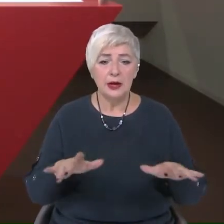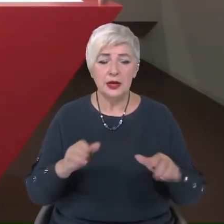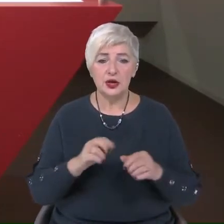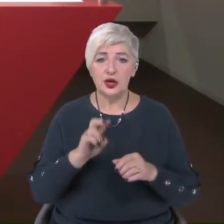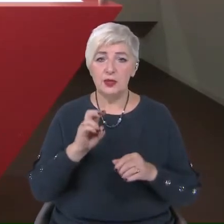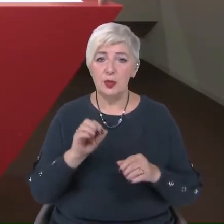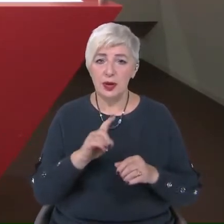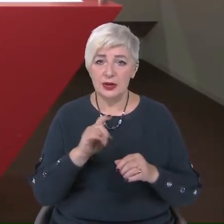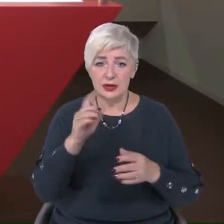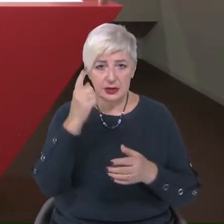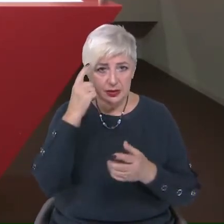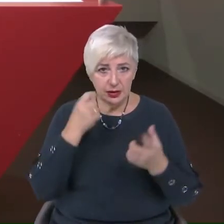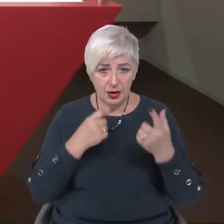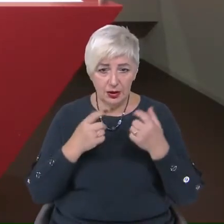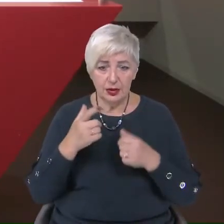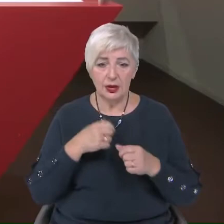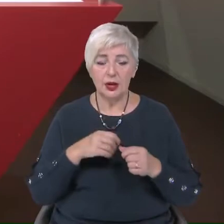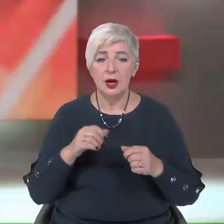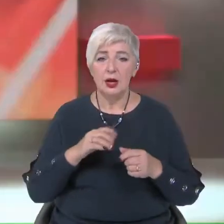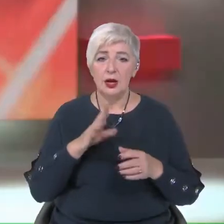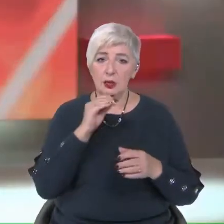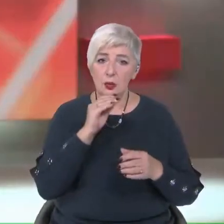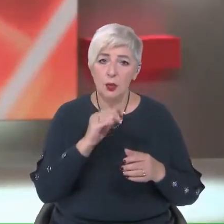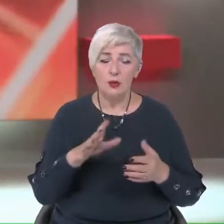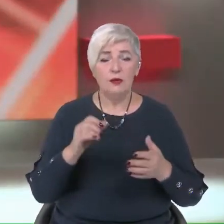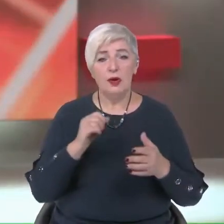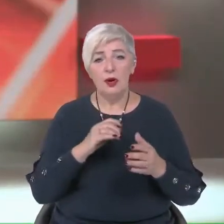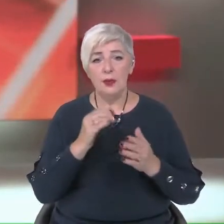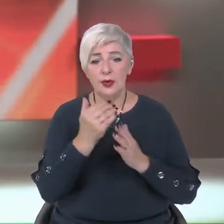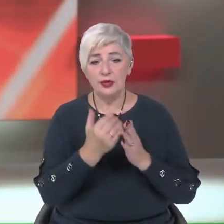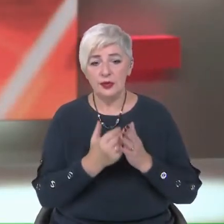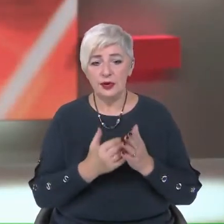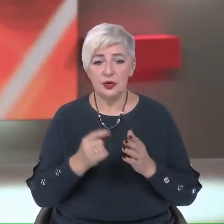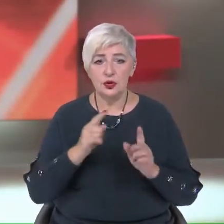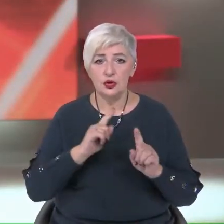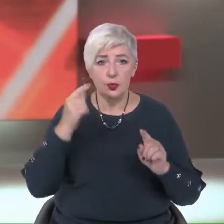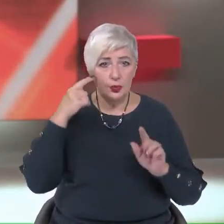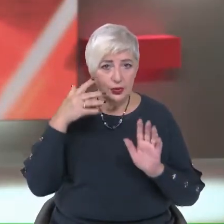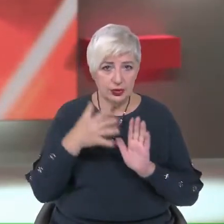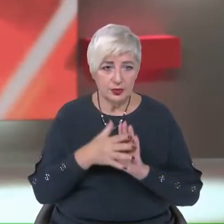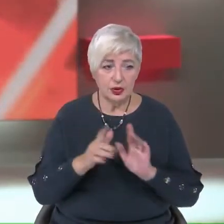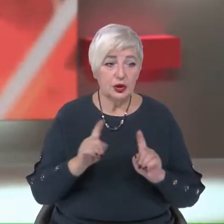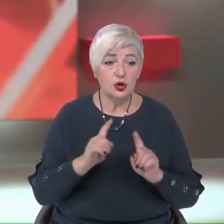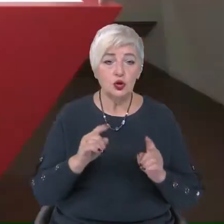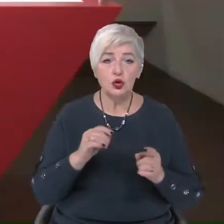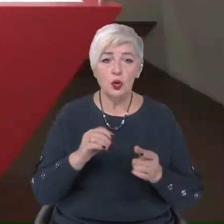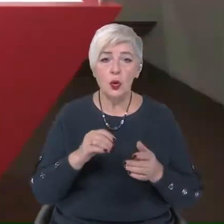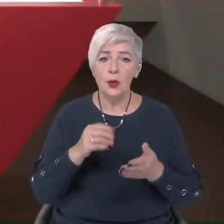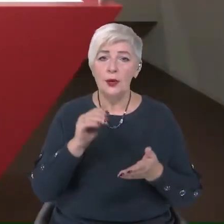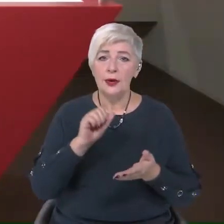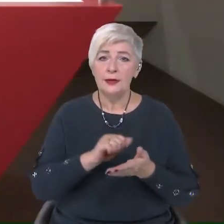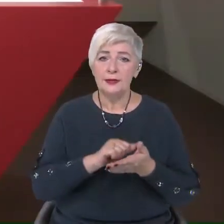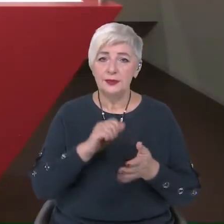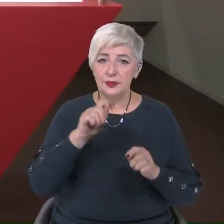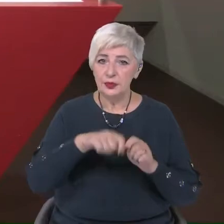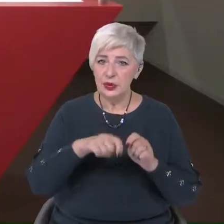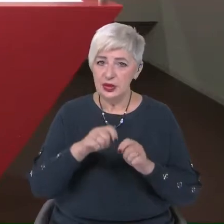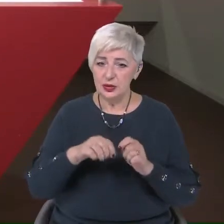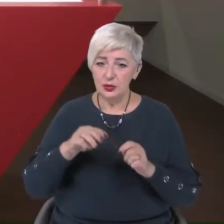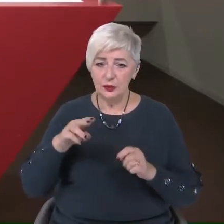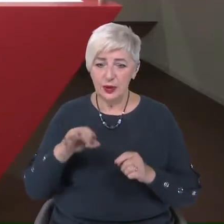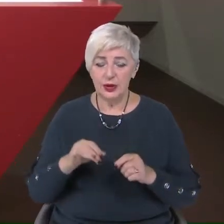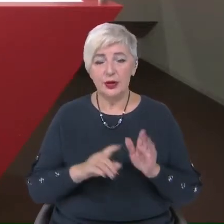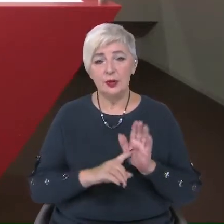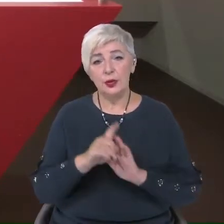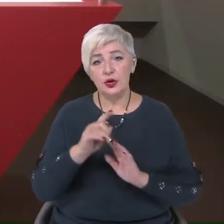і деякі мови програмування, щоб розуміти взагалі, що тестувати. Тому почали курс з